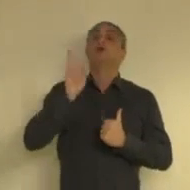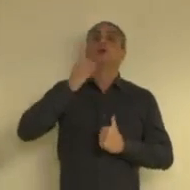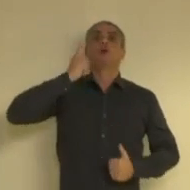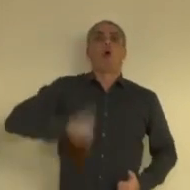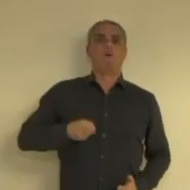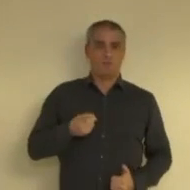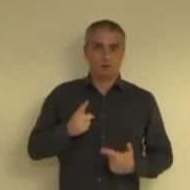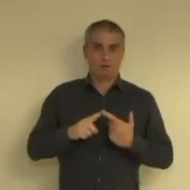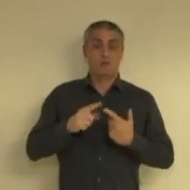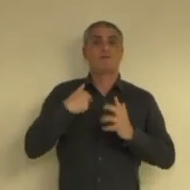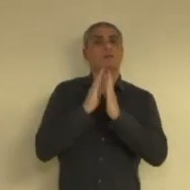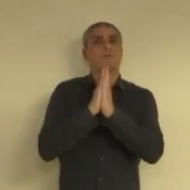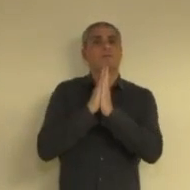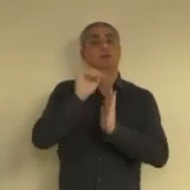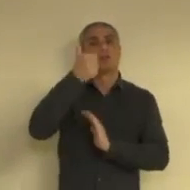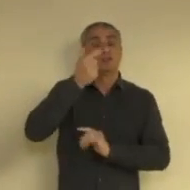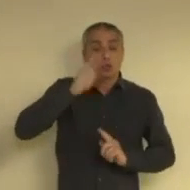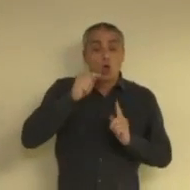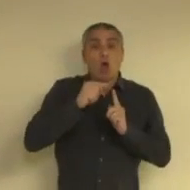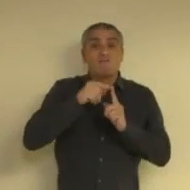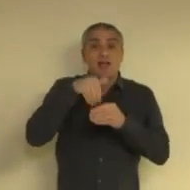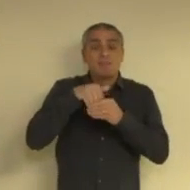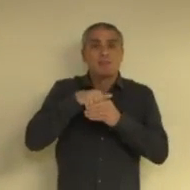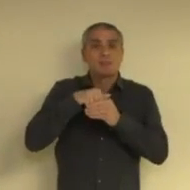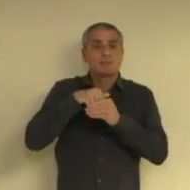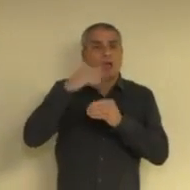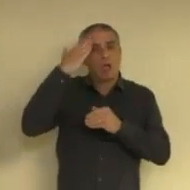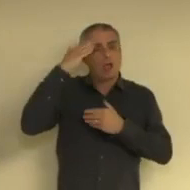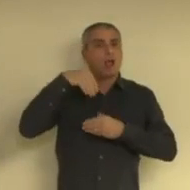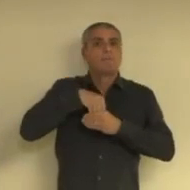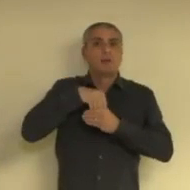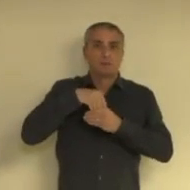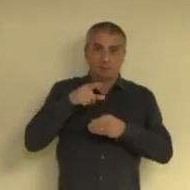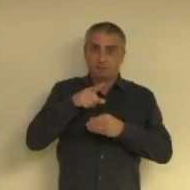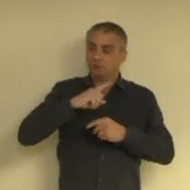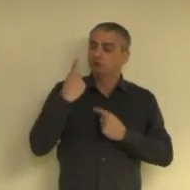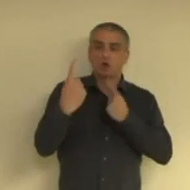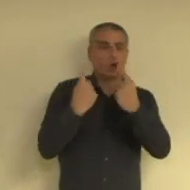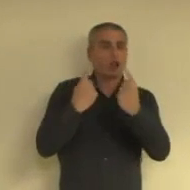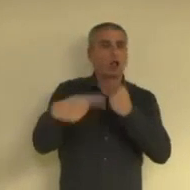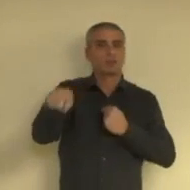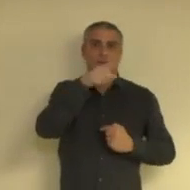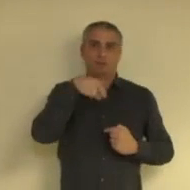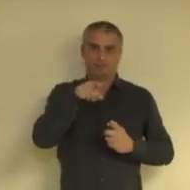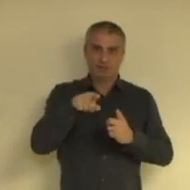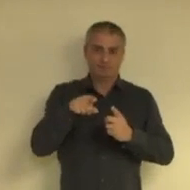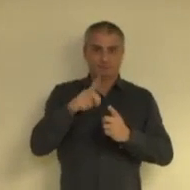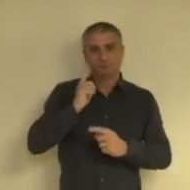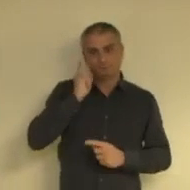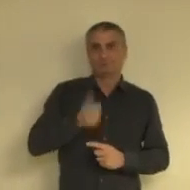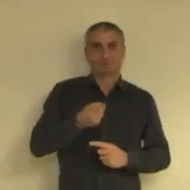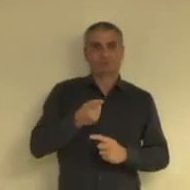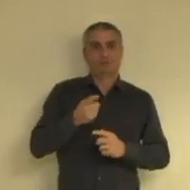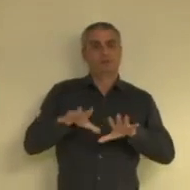יש חובה. אבל אני מבקש קודם כל את החובה הפנימית, את ההכרה הפנימית, שכל אחד ואחד מכם